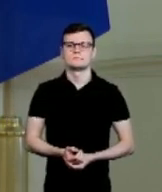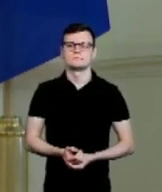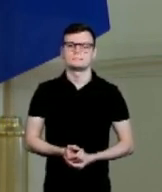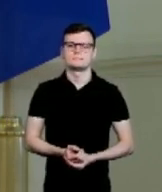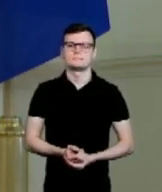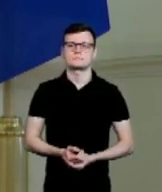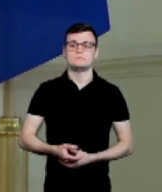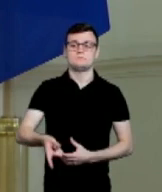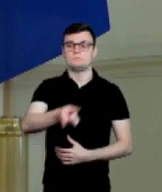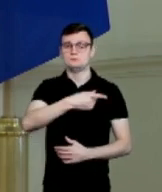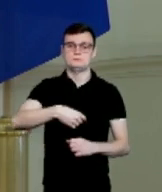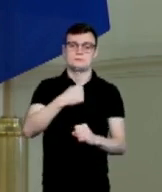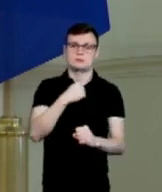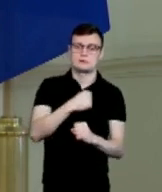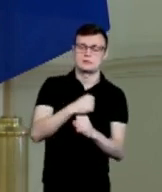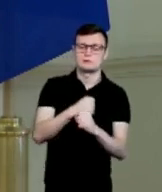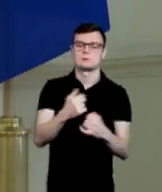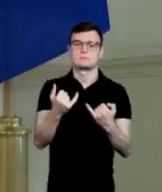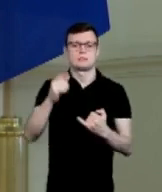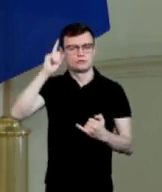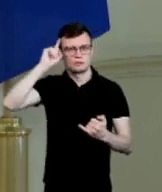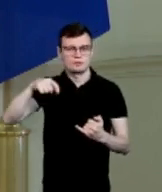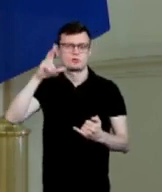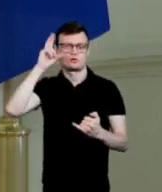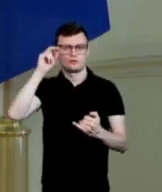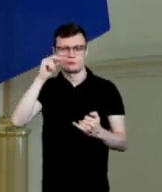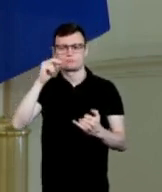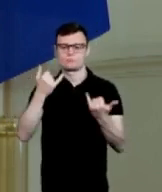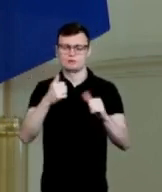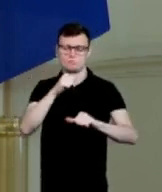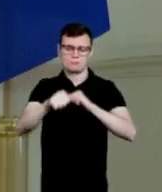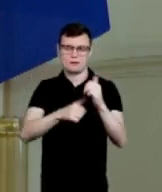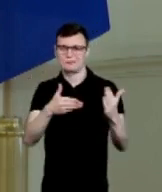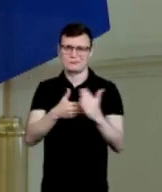dirbame turėdami mintį šį terminą, tai yra šių metų spalis.